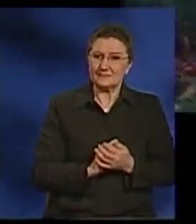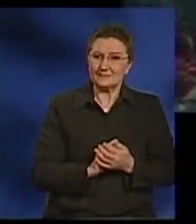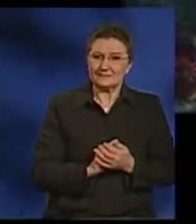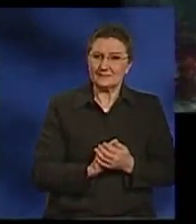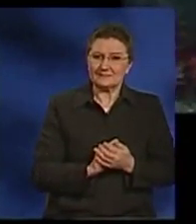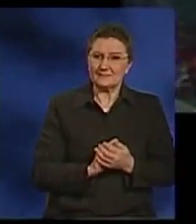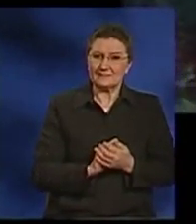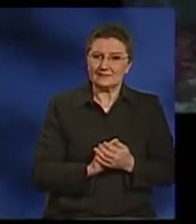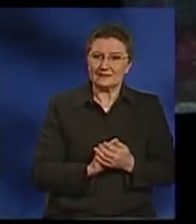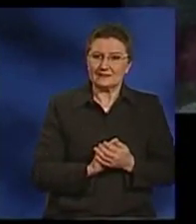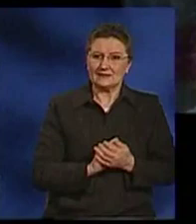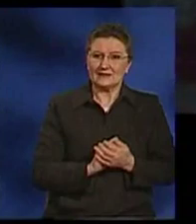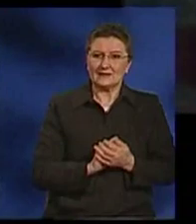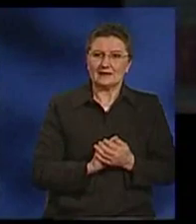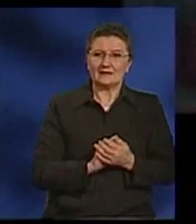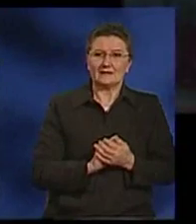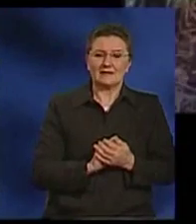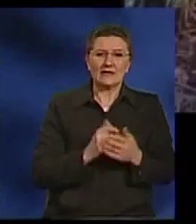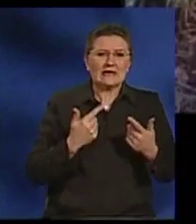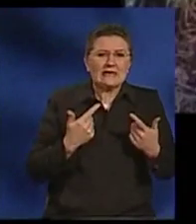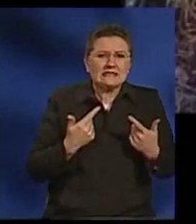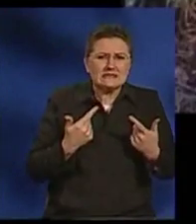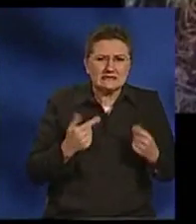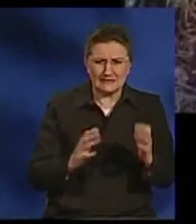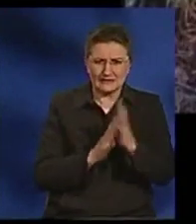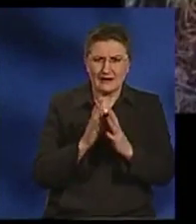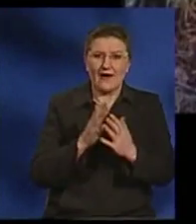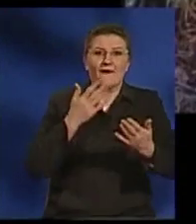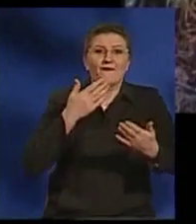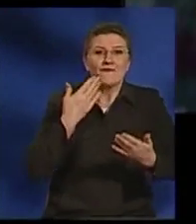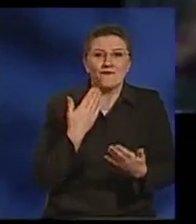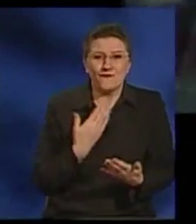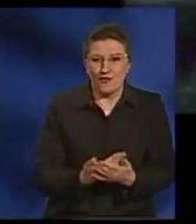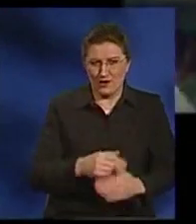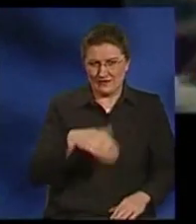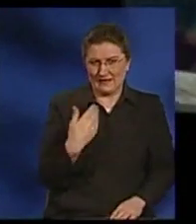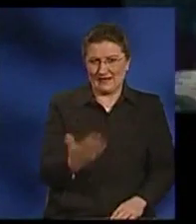М-м-м. О, где же они? Вот они.